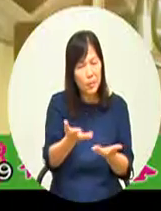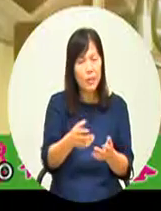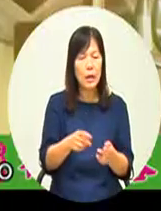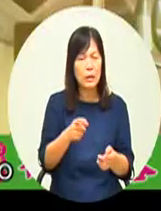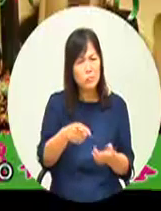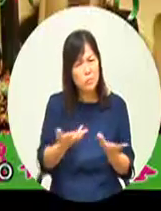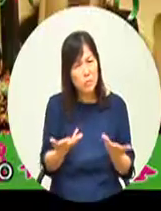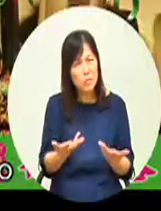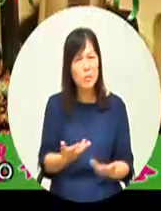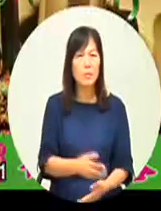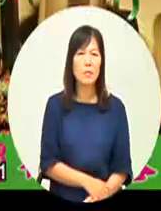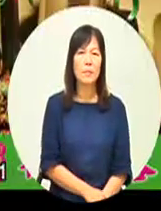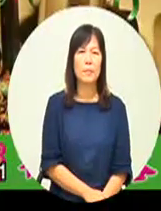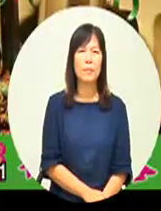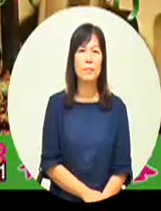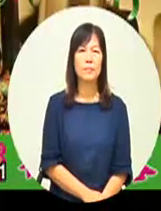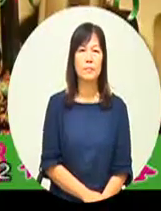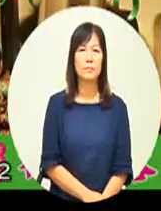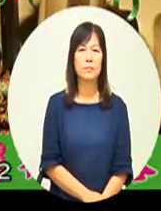呢？